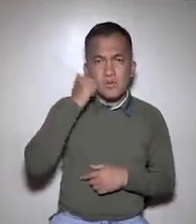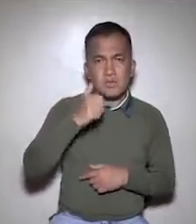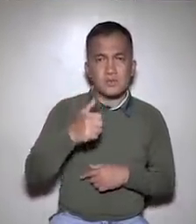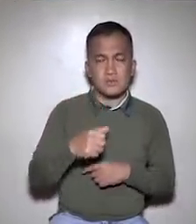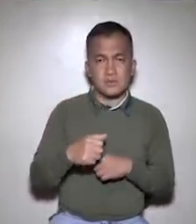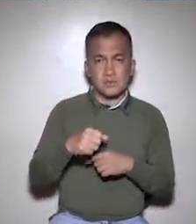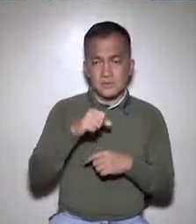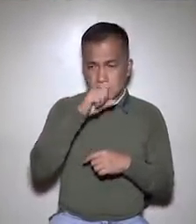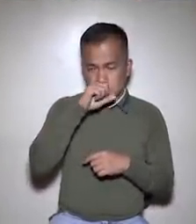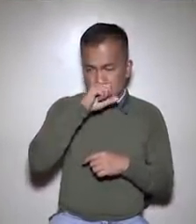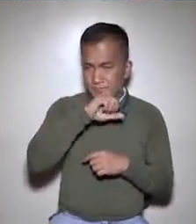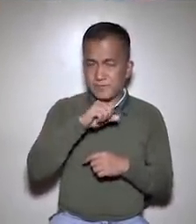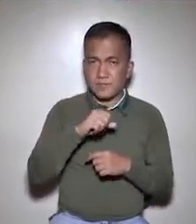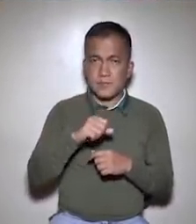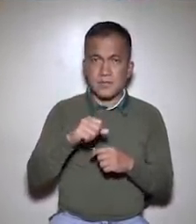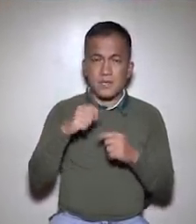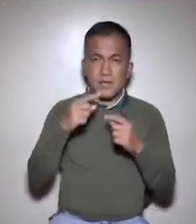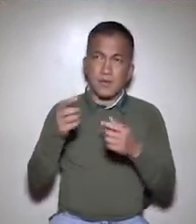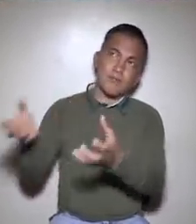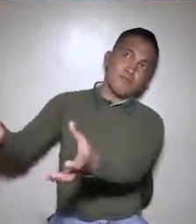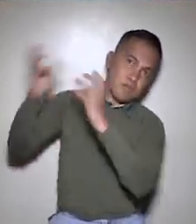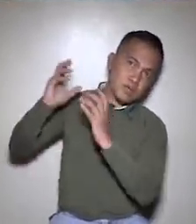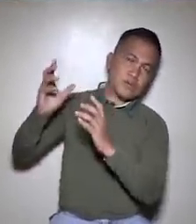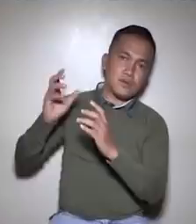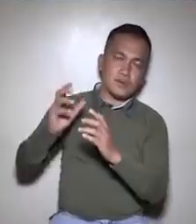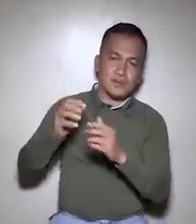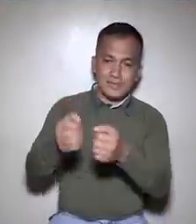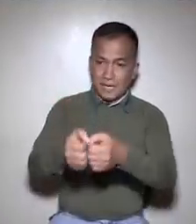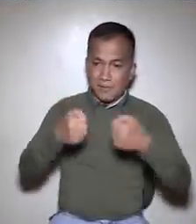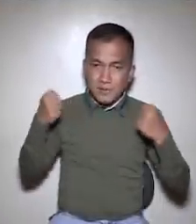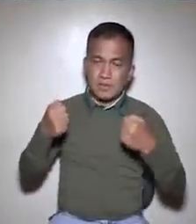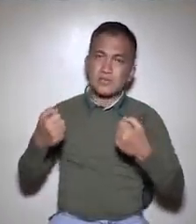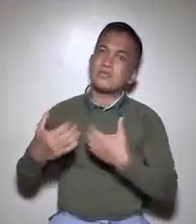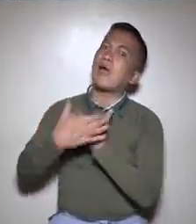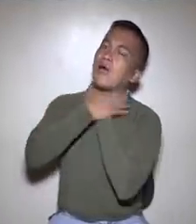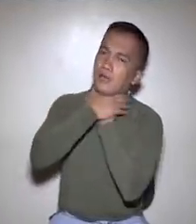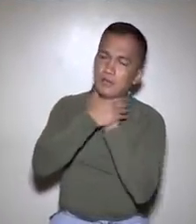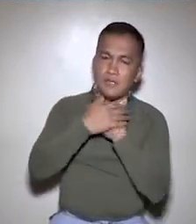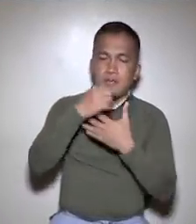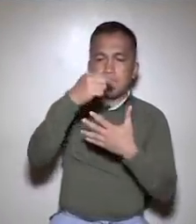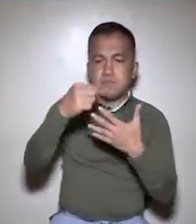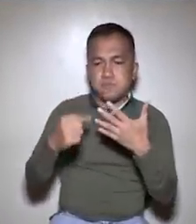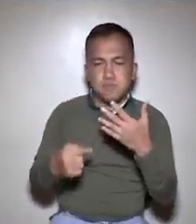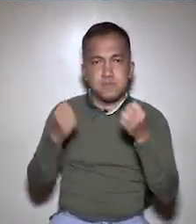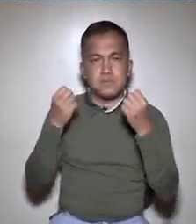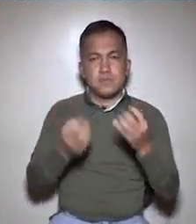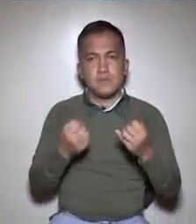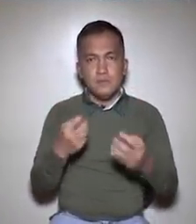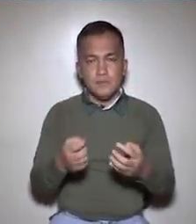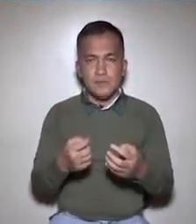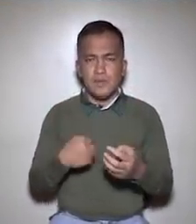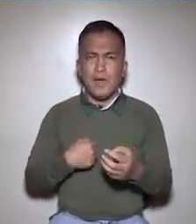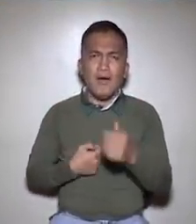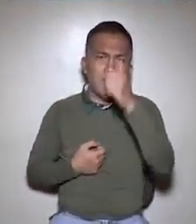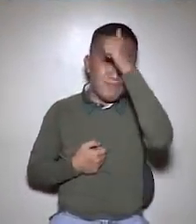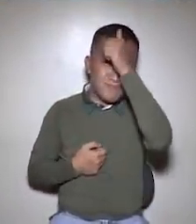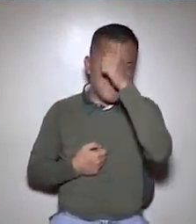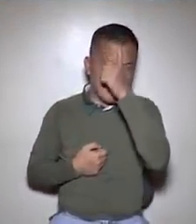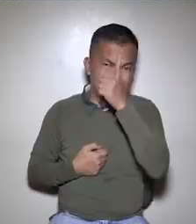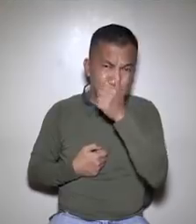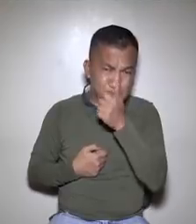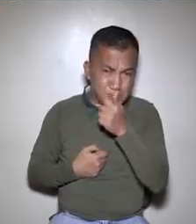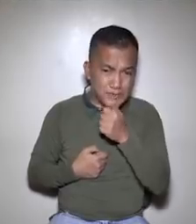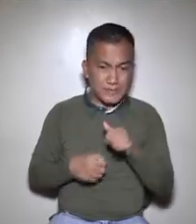palagi. Tapos yun, binagsakan nila ako ng kabinet. Sinakal po ako. Lahat-lahat po. Natiis ko po